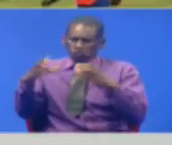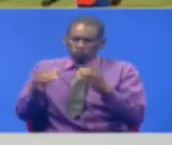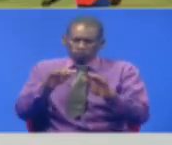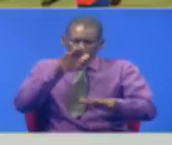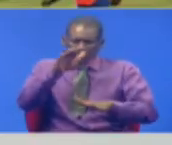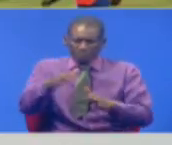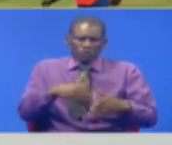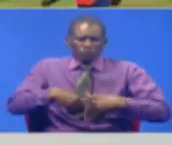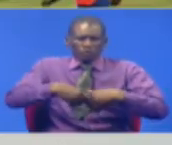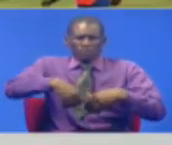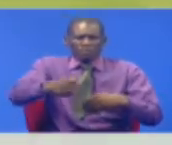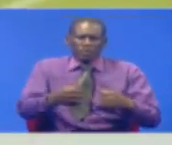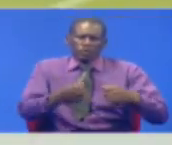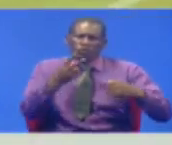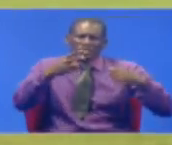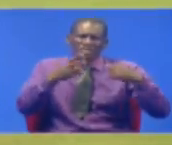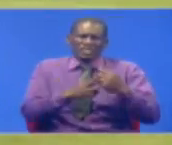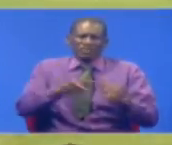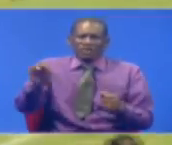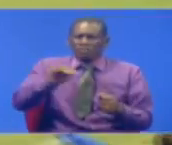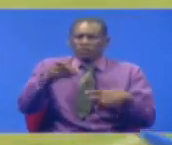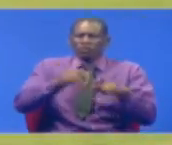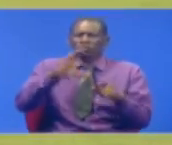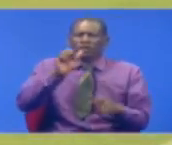shilingi milioni 27 kutoka CAF.